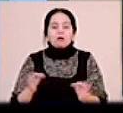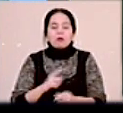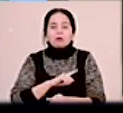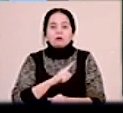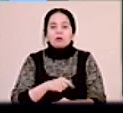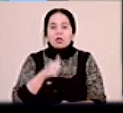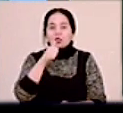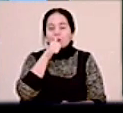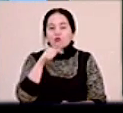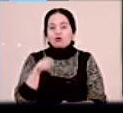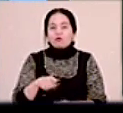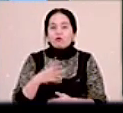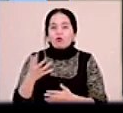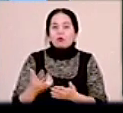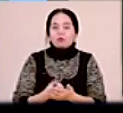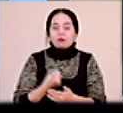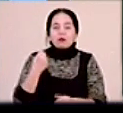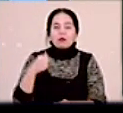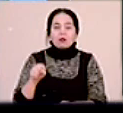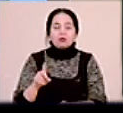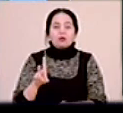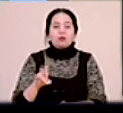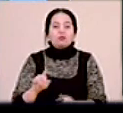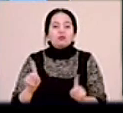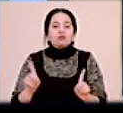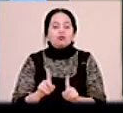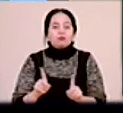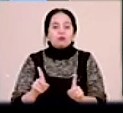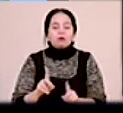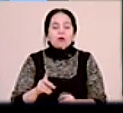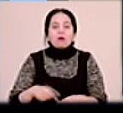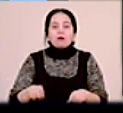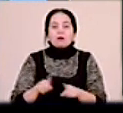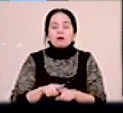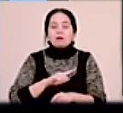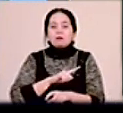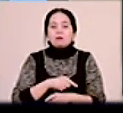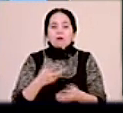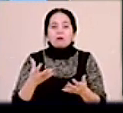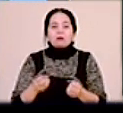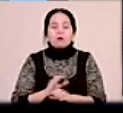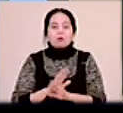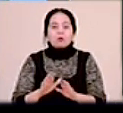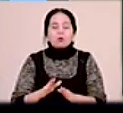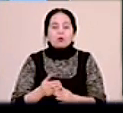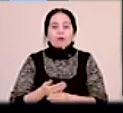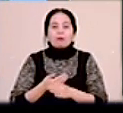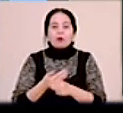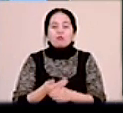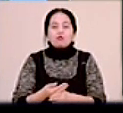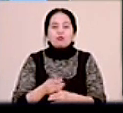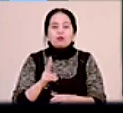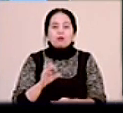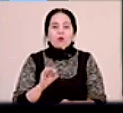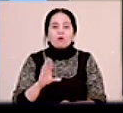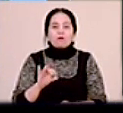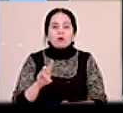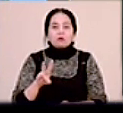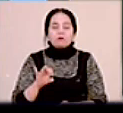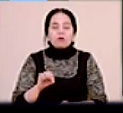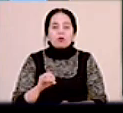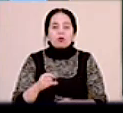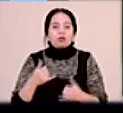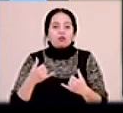его одолеть. Ну что ж, раз сила не берет, поможет коварство». Неужели